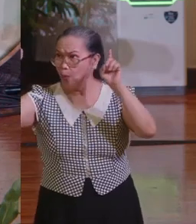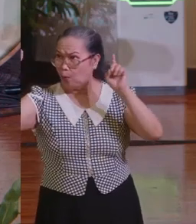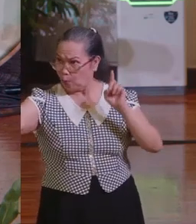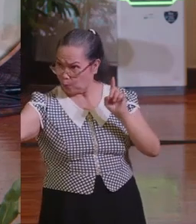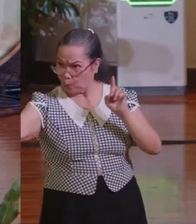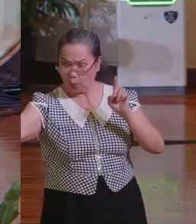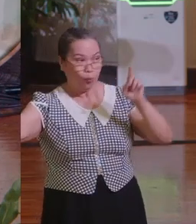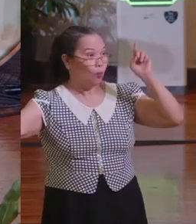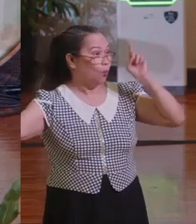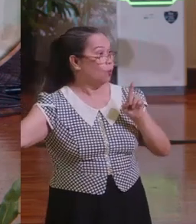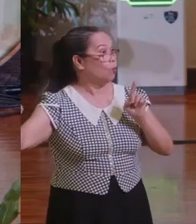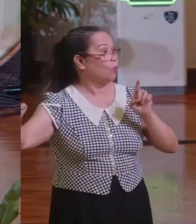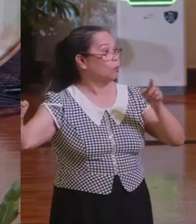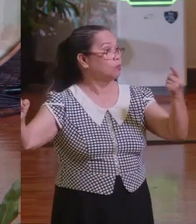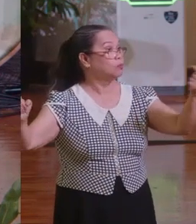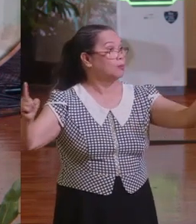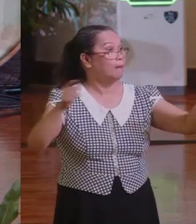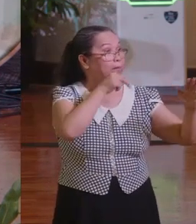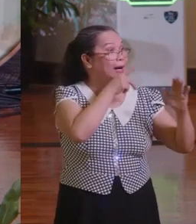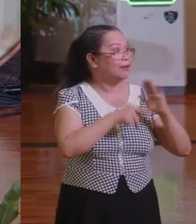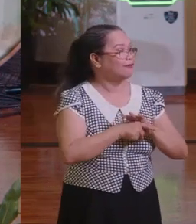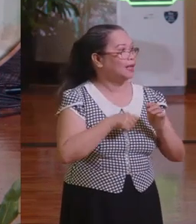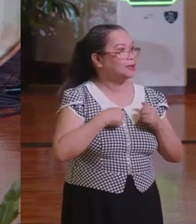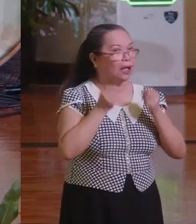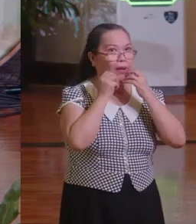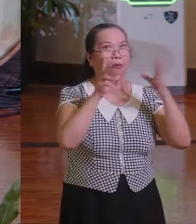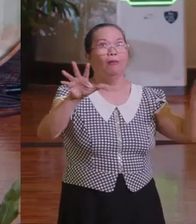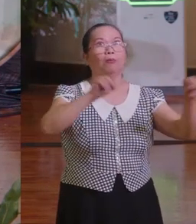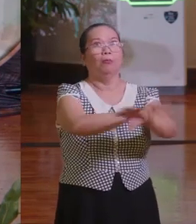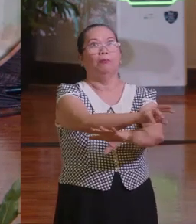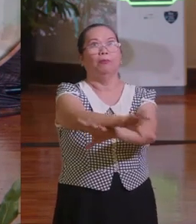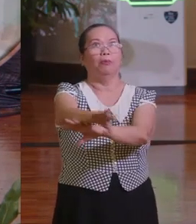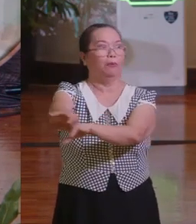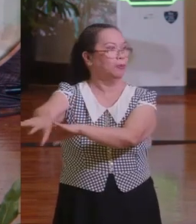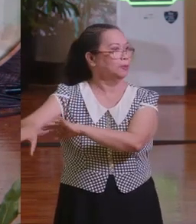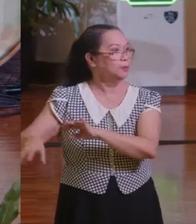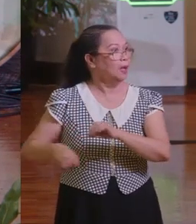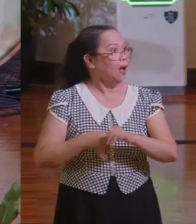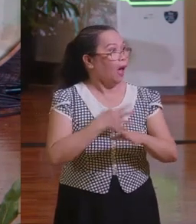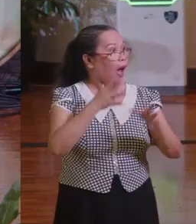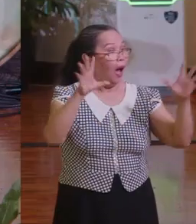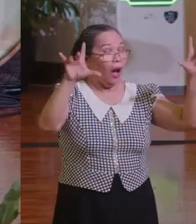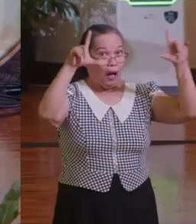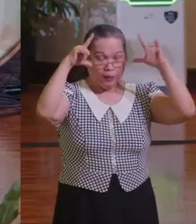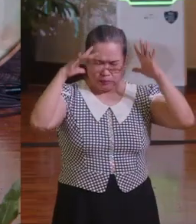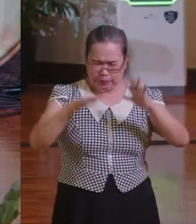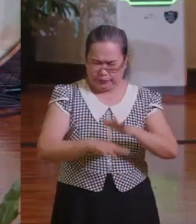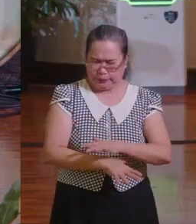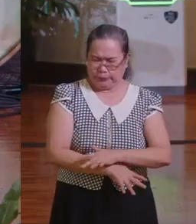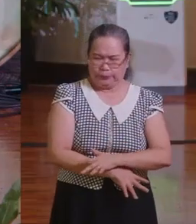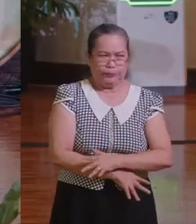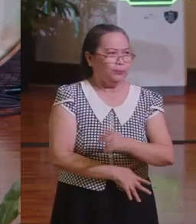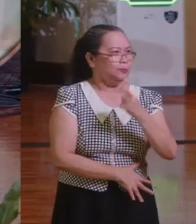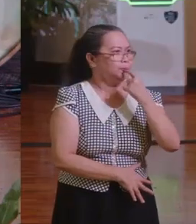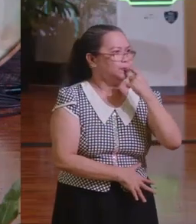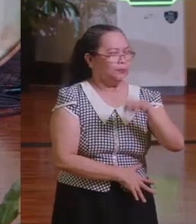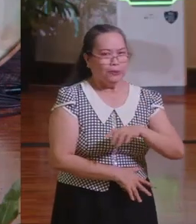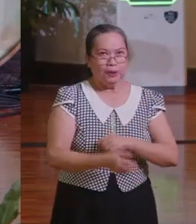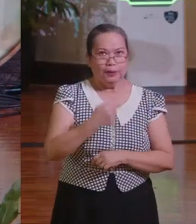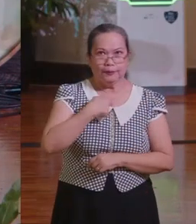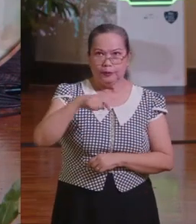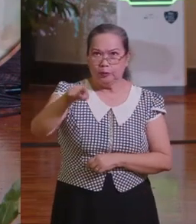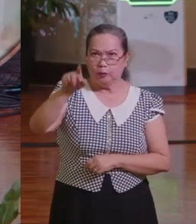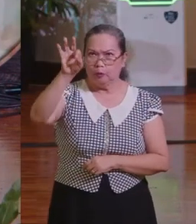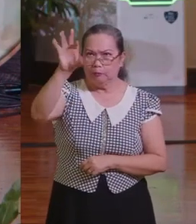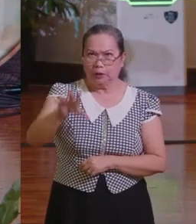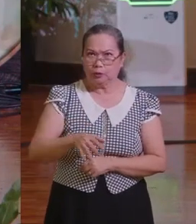alone. So private, no? Hindi yung pagka meron kayo napansin sa inyong kapwa, pupunta ka agad kay Pastor